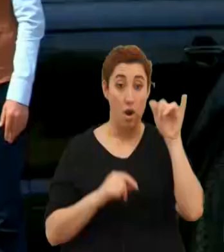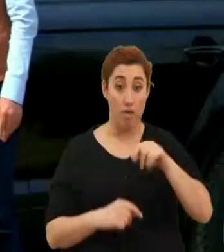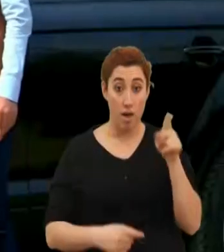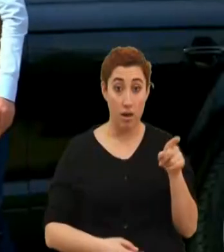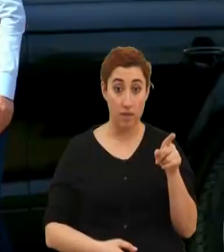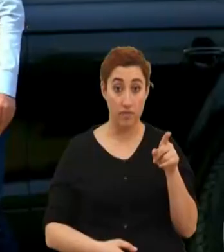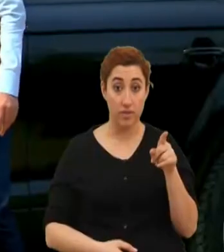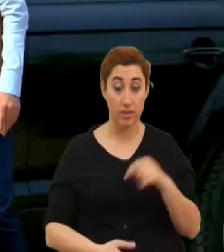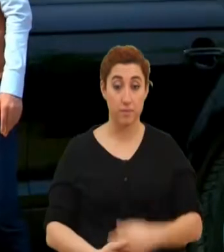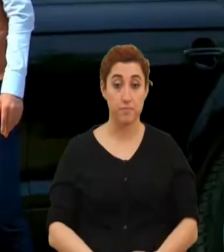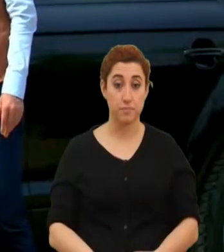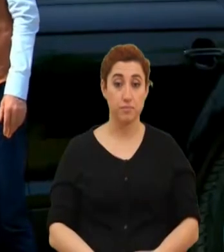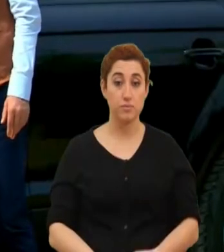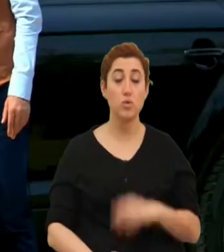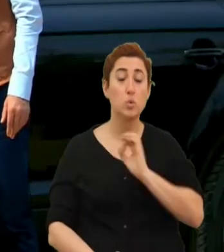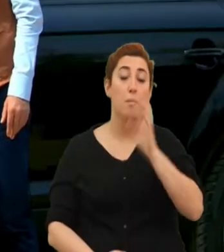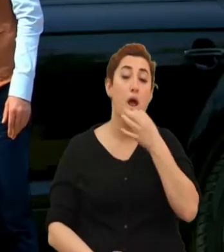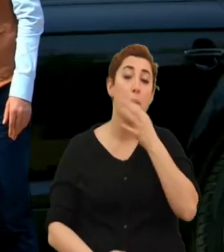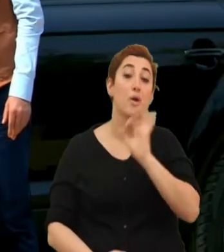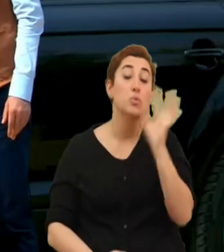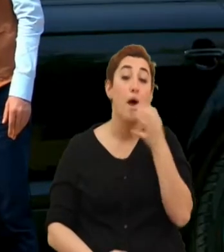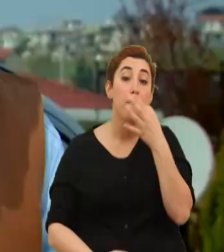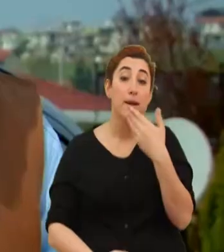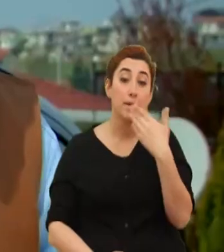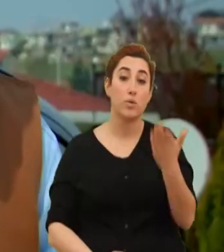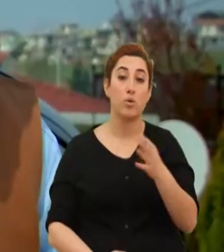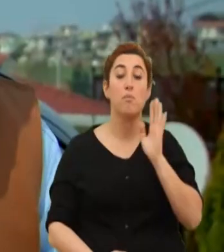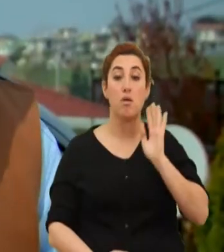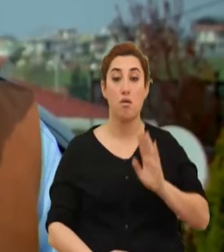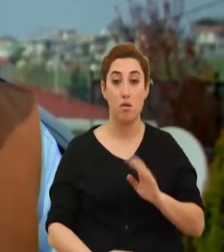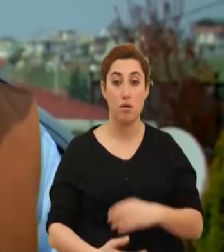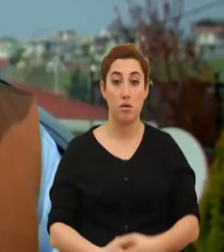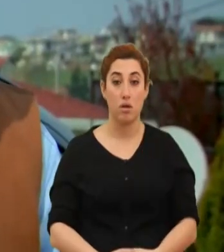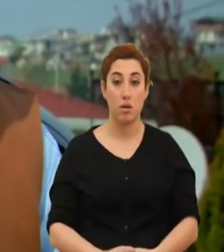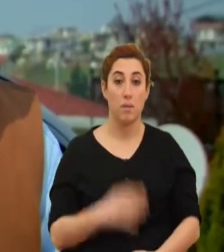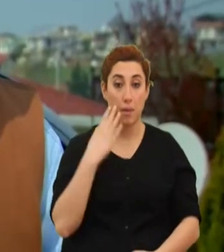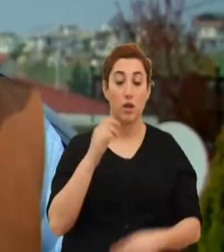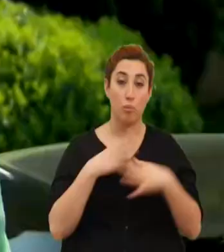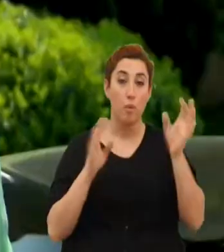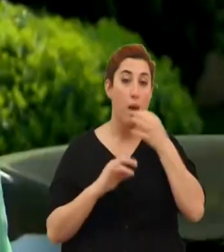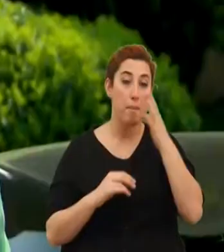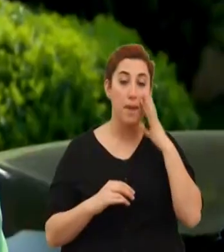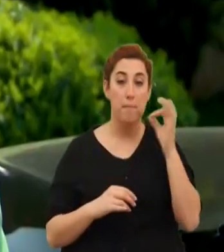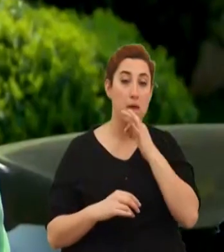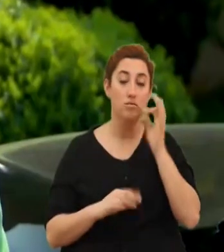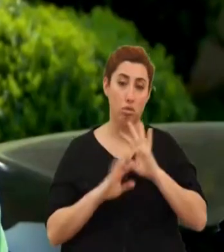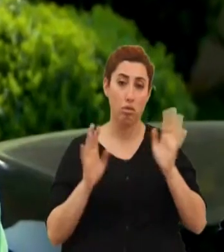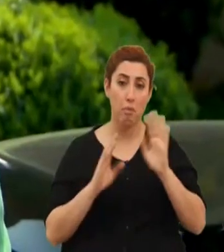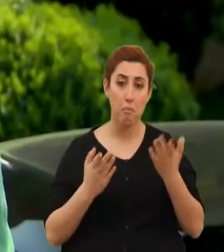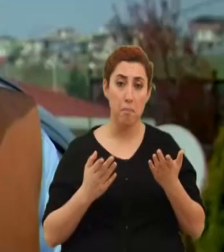ilgili. Süper haber diyorum, süper. Ha, belli ki büyük bir habere benziyor.